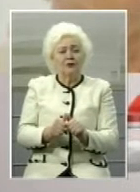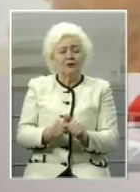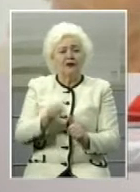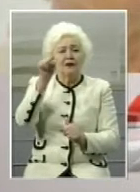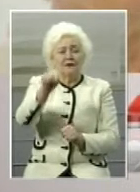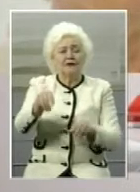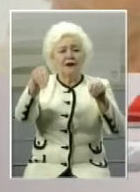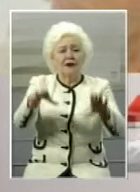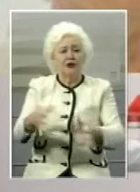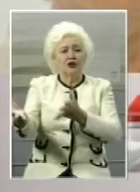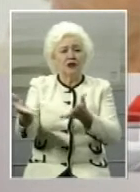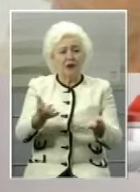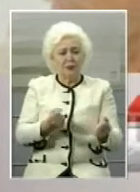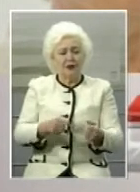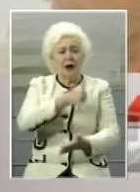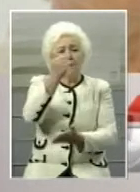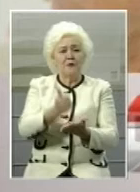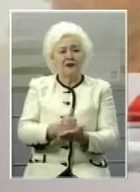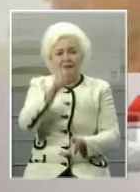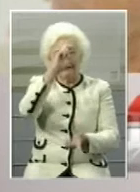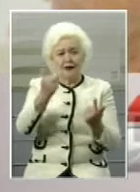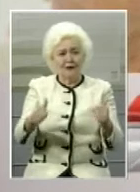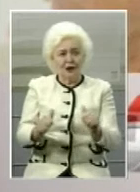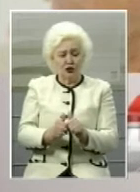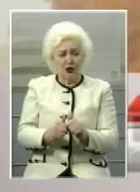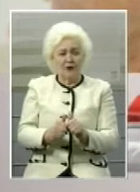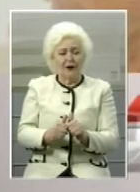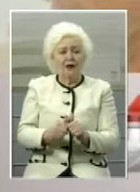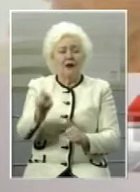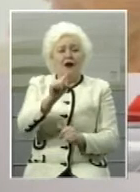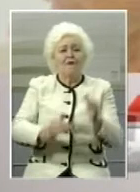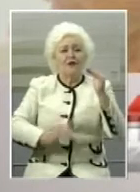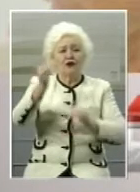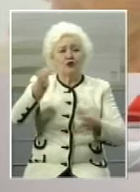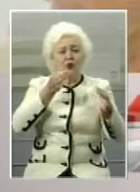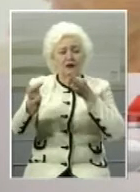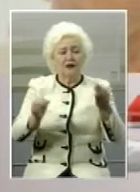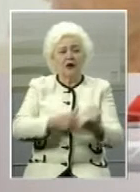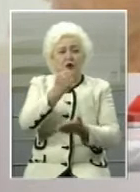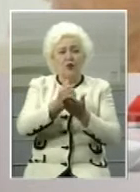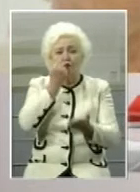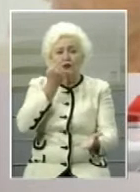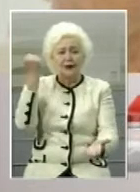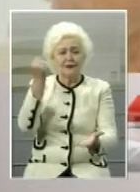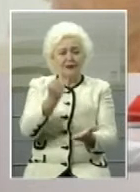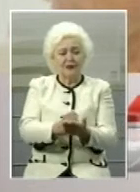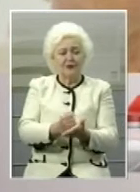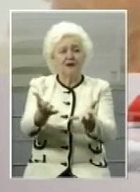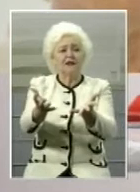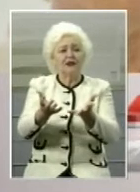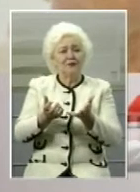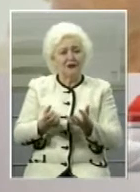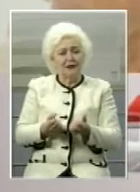це рішення приймає президент держави. Верховна Рада повинна затвердити